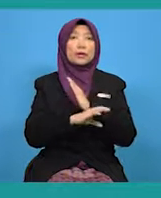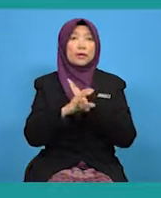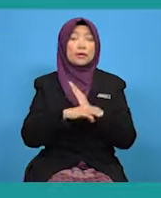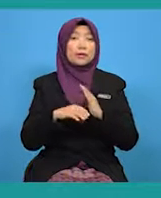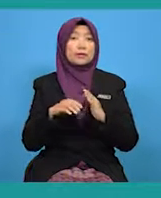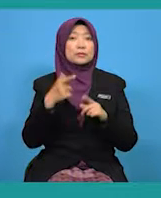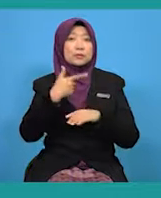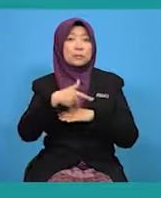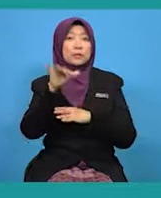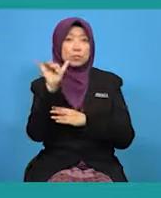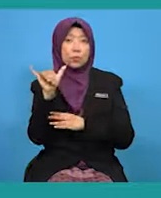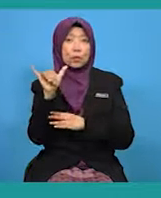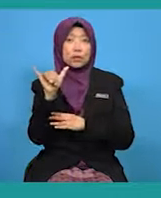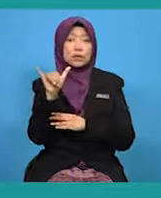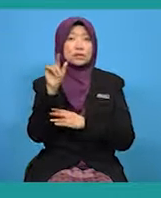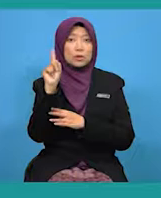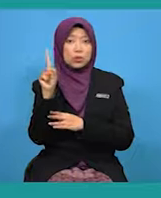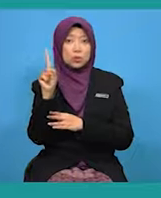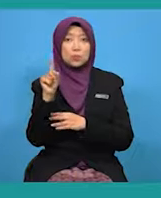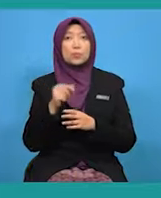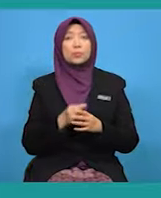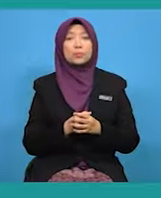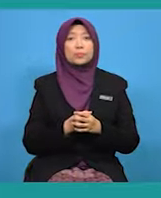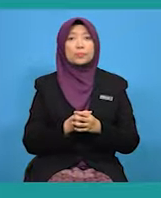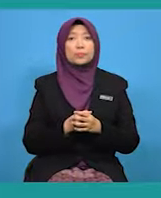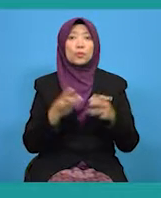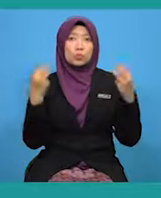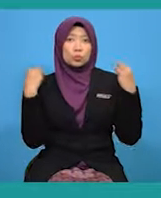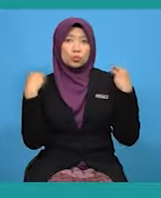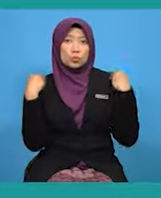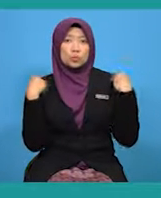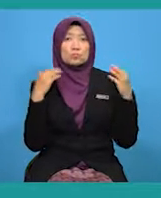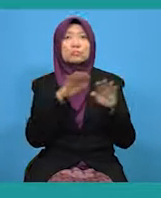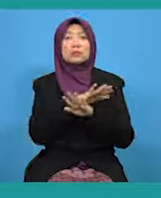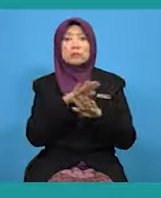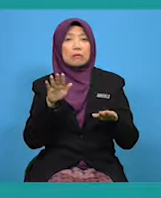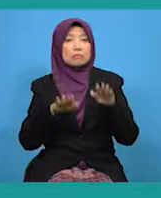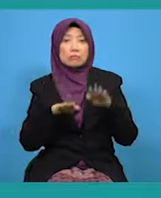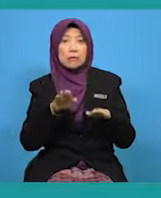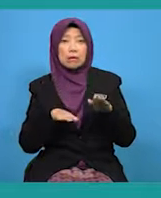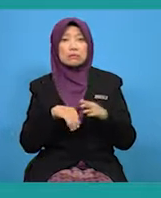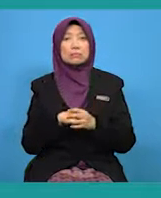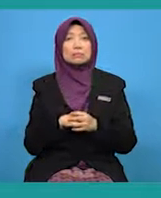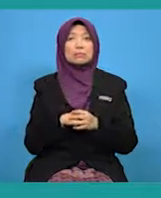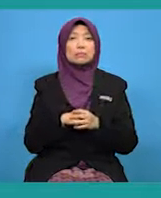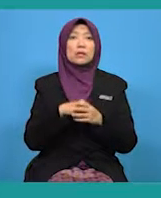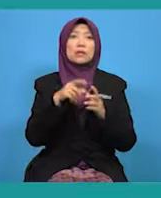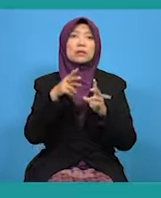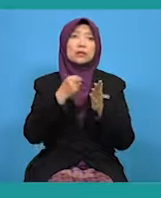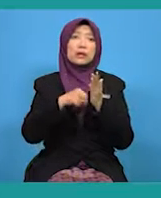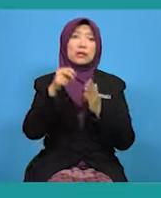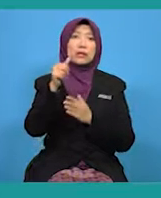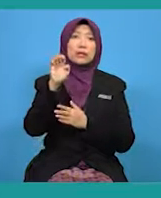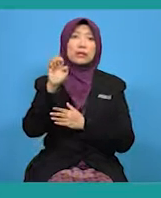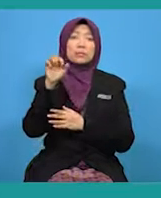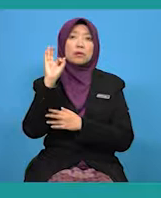selepas white yaitu pada website wujud ketidakseimbangan pada nilai Ifada